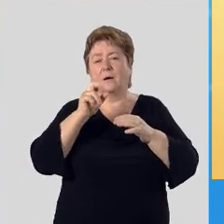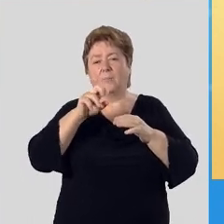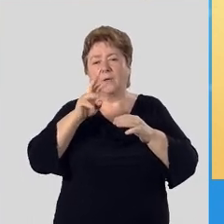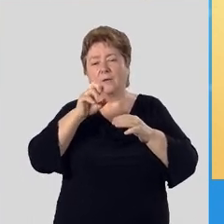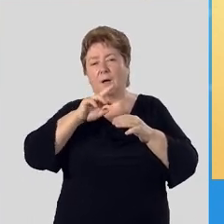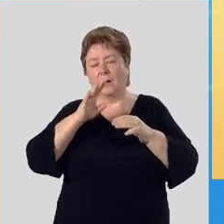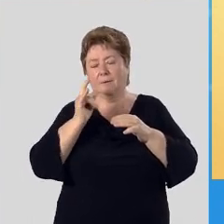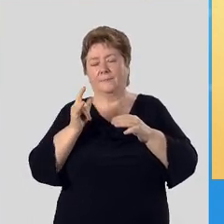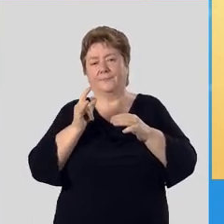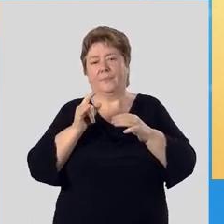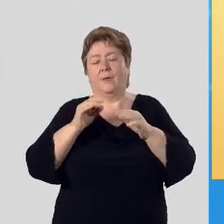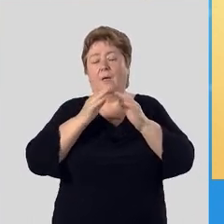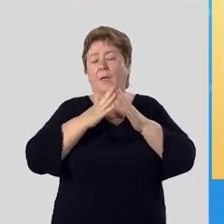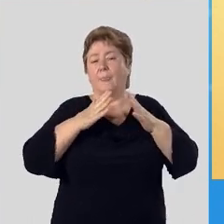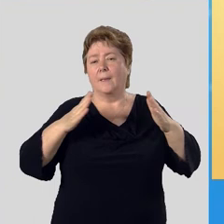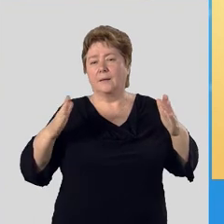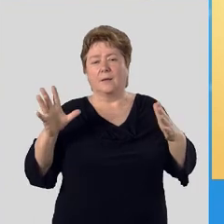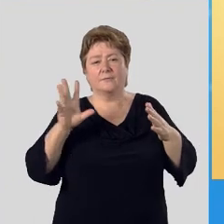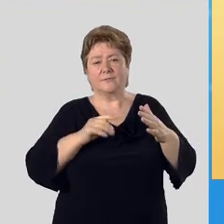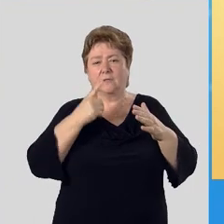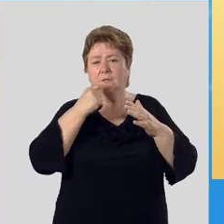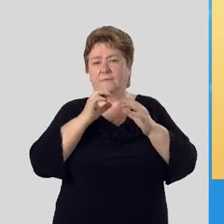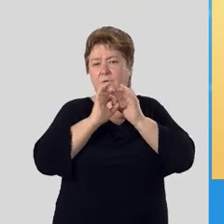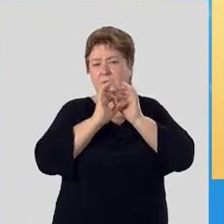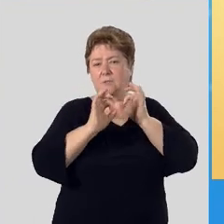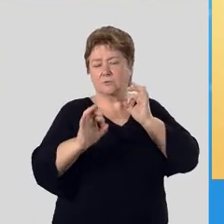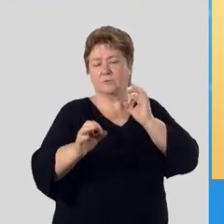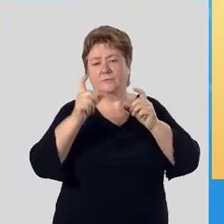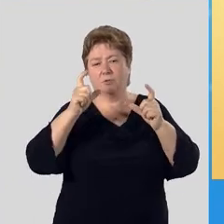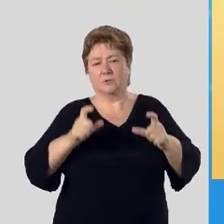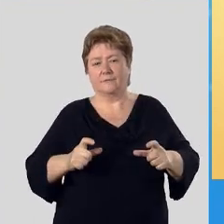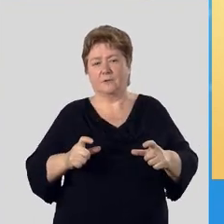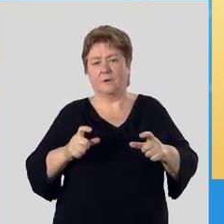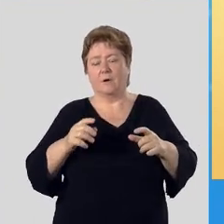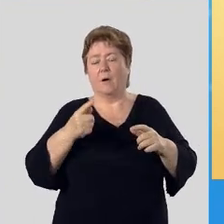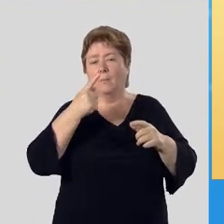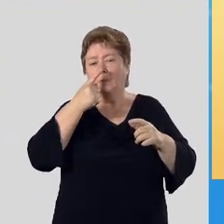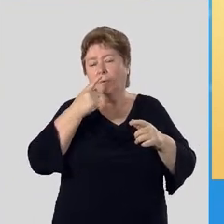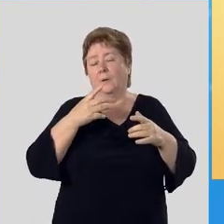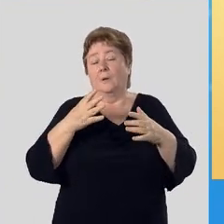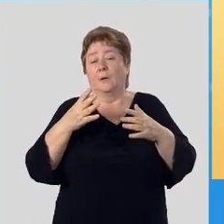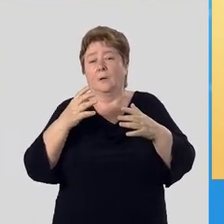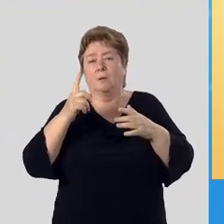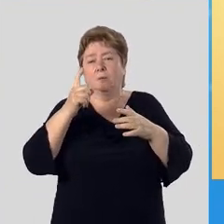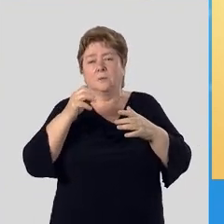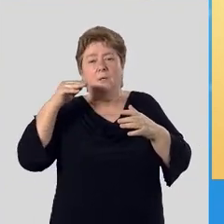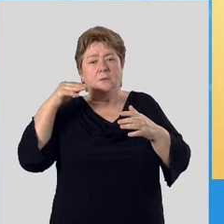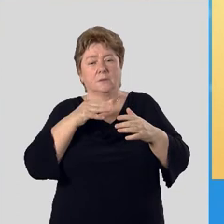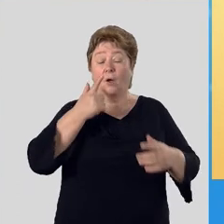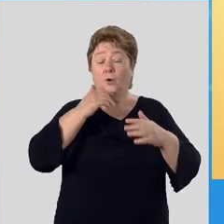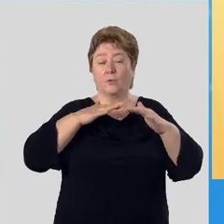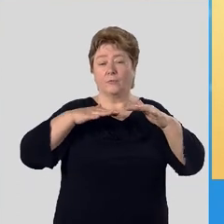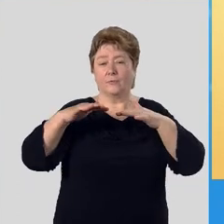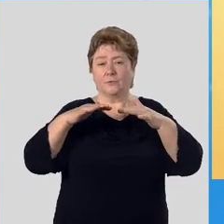капиллярам. Длина всех кровеносных сосудов человека около 100 тысяч километров.